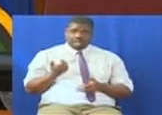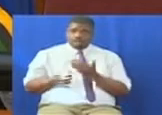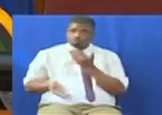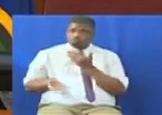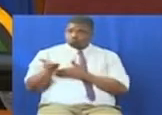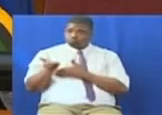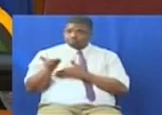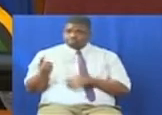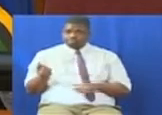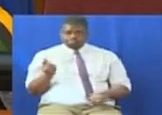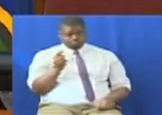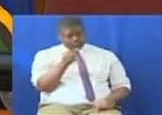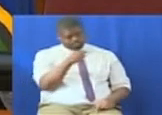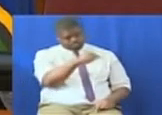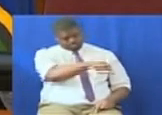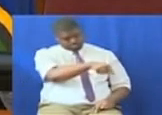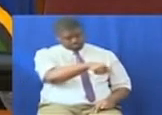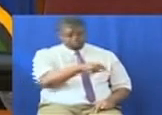asubuhi